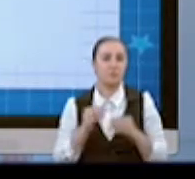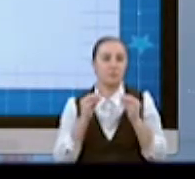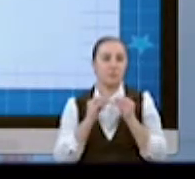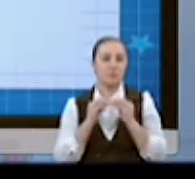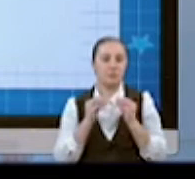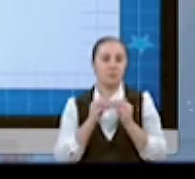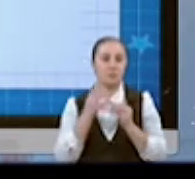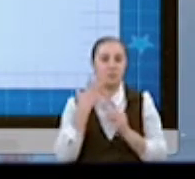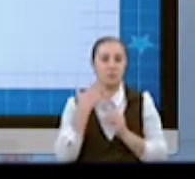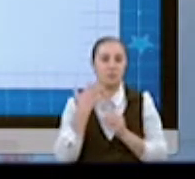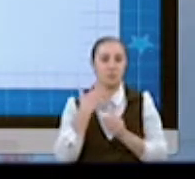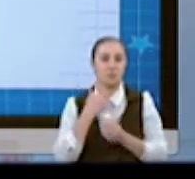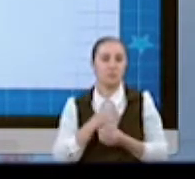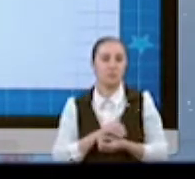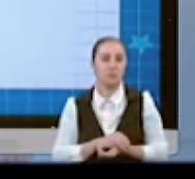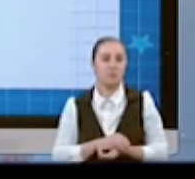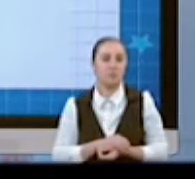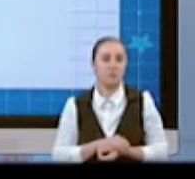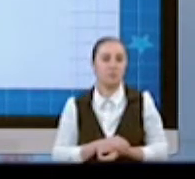10 яблок.